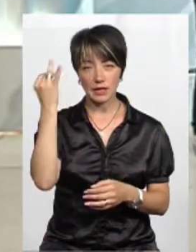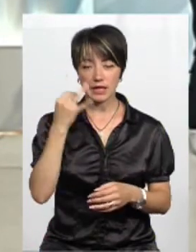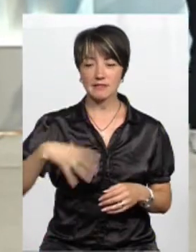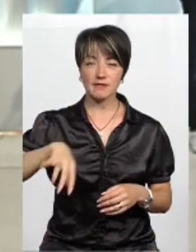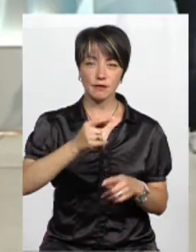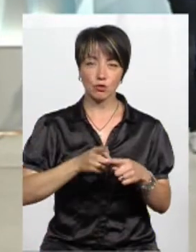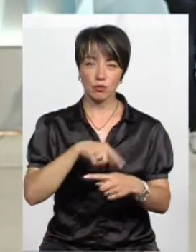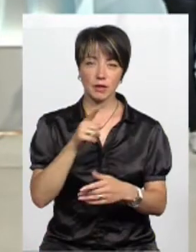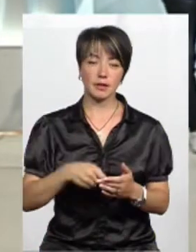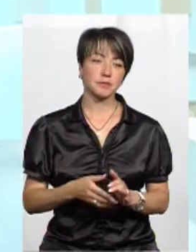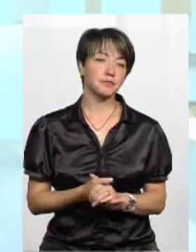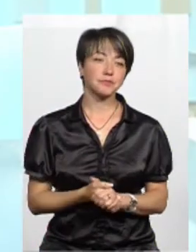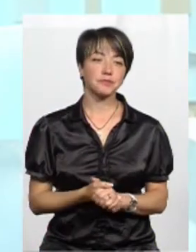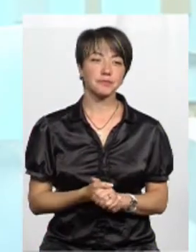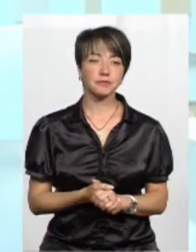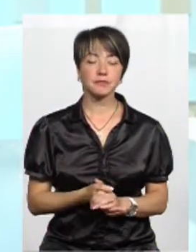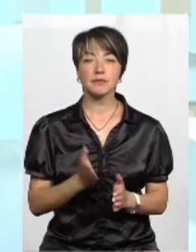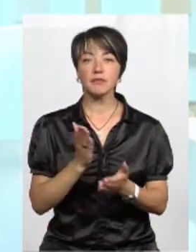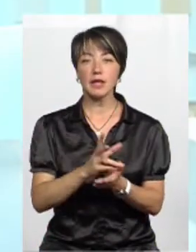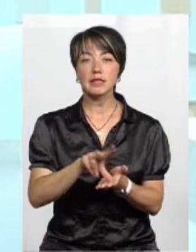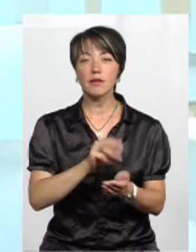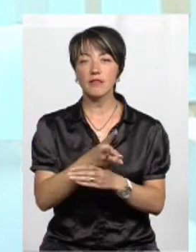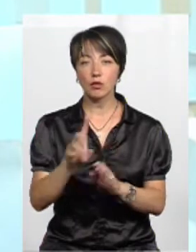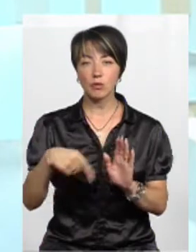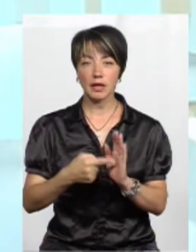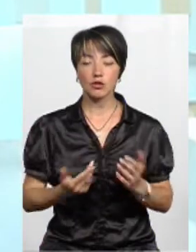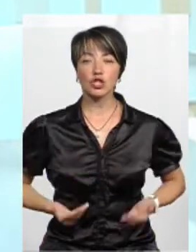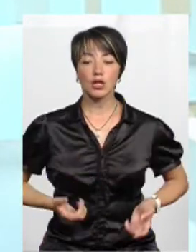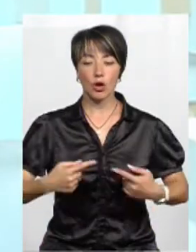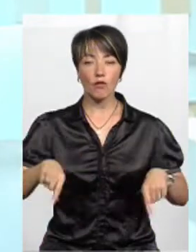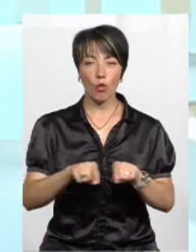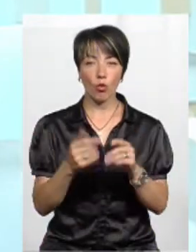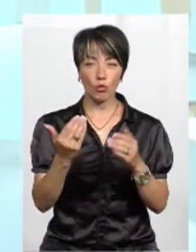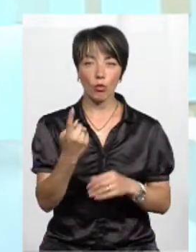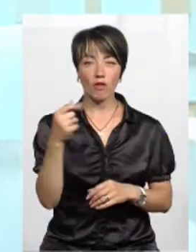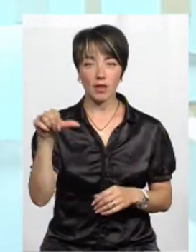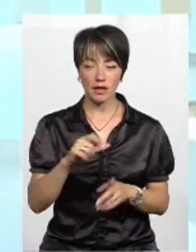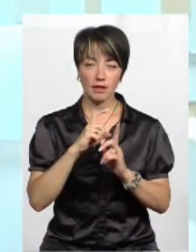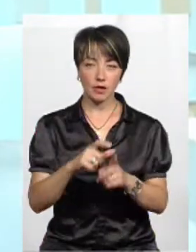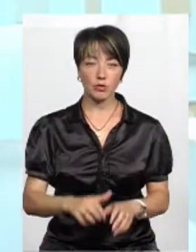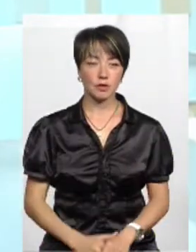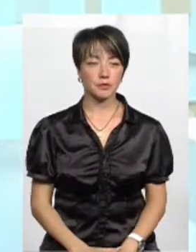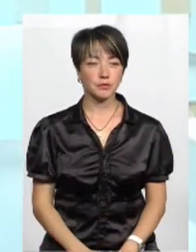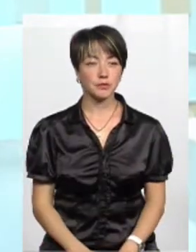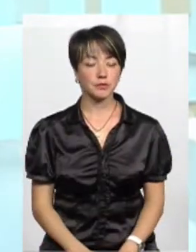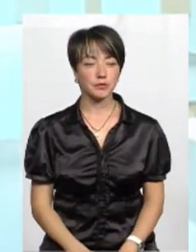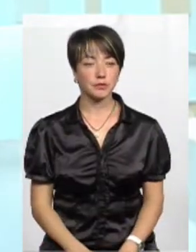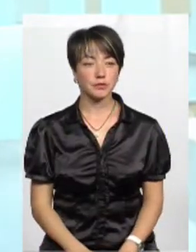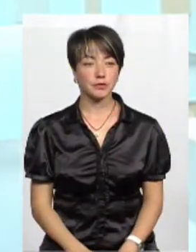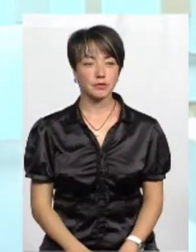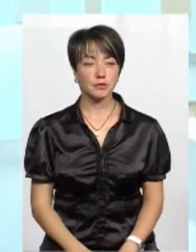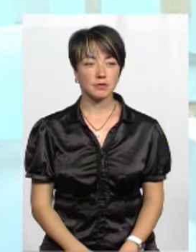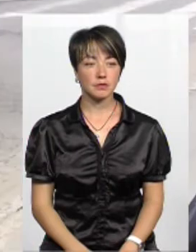всіх в цьому питанні. Дякую за відповідь. І маємо записання відеопитання від жителів округу по хвилині. У вас буде для відповідей для на них?